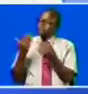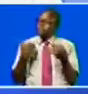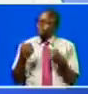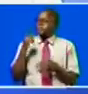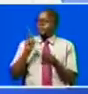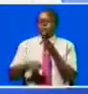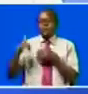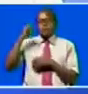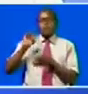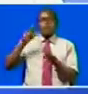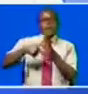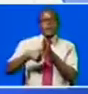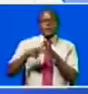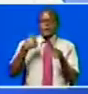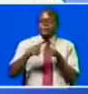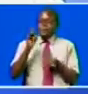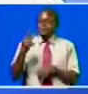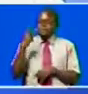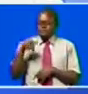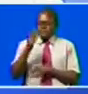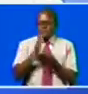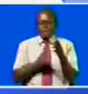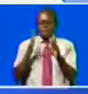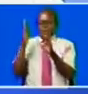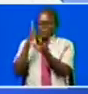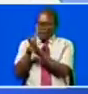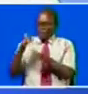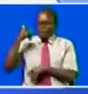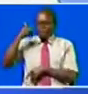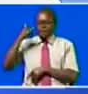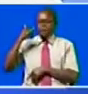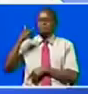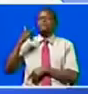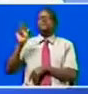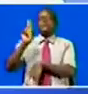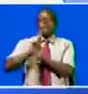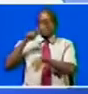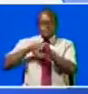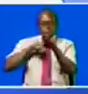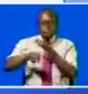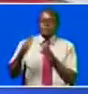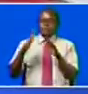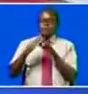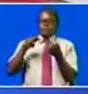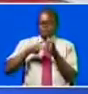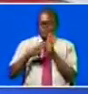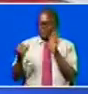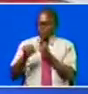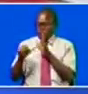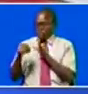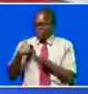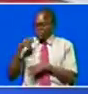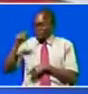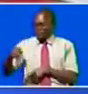atakupigia baadaye, yuko bafuni. Lakini ukiona mtu anaficha simu yake, anatembea nanda nao bafuni, nanda nao chooni, hapo kuna tatizo. Kwa hivyo